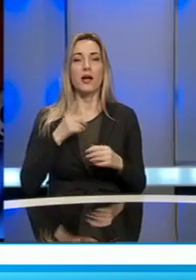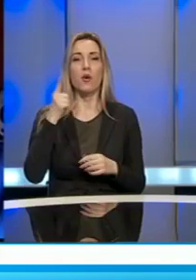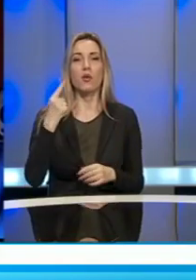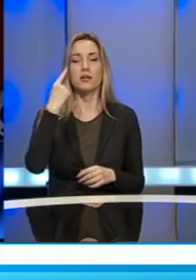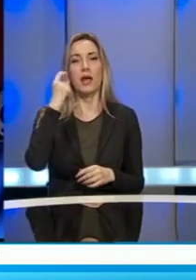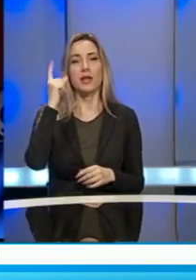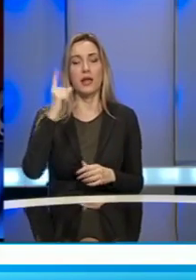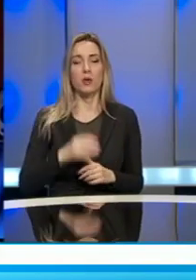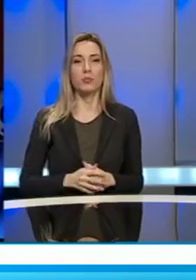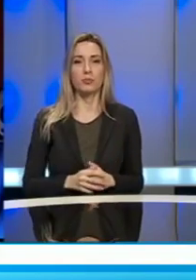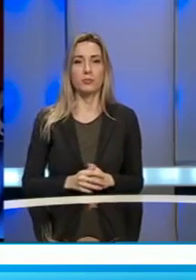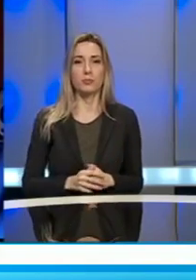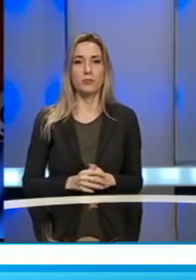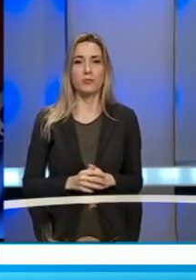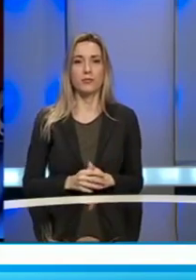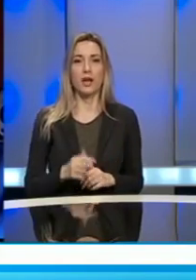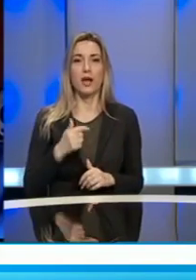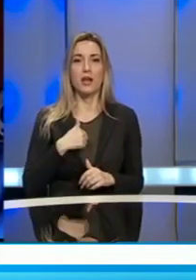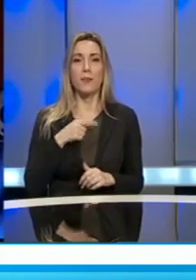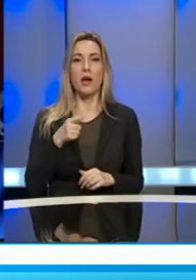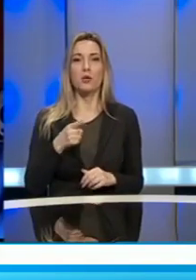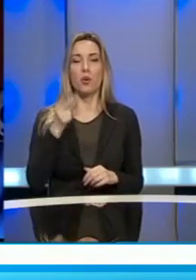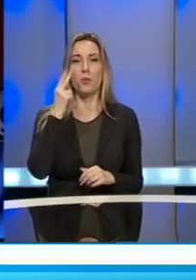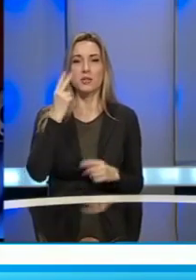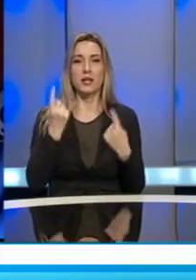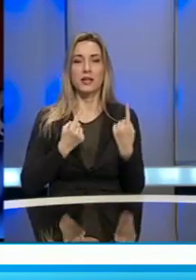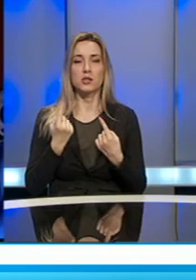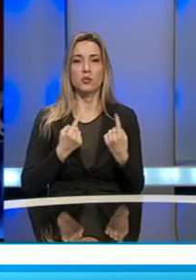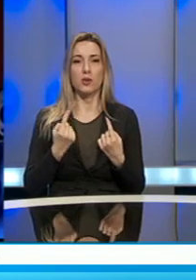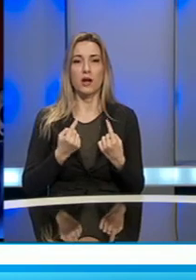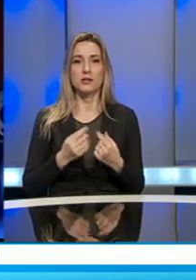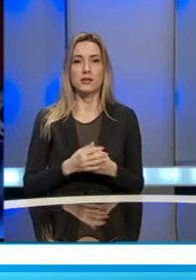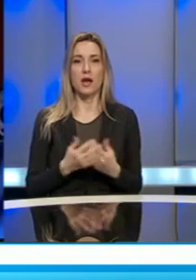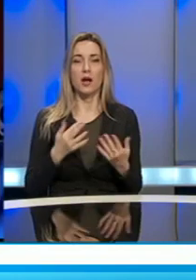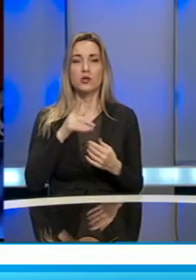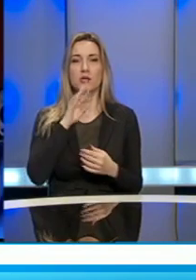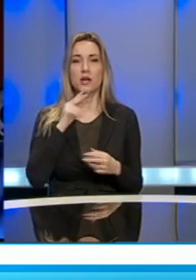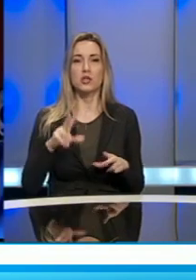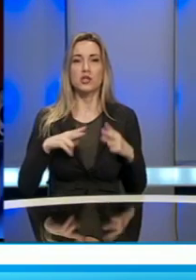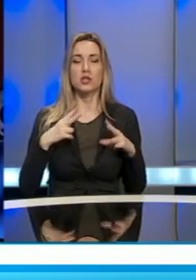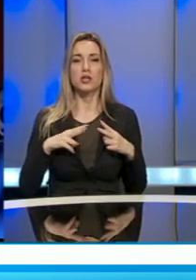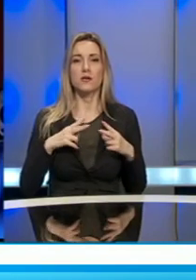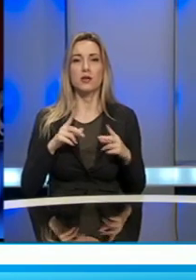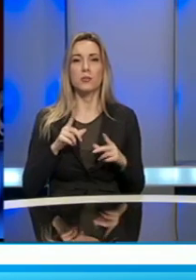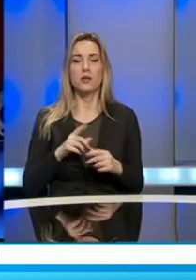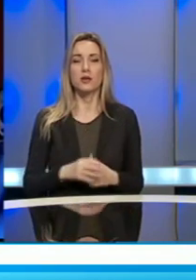ideju? Pa nama je to prilično poznata situacija. Kao što rekao, živimo u